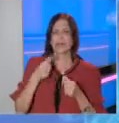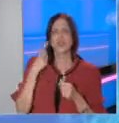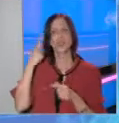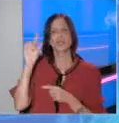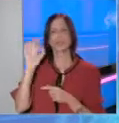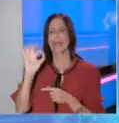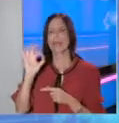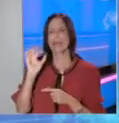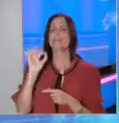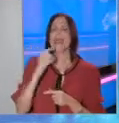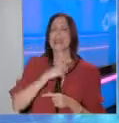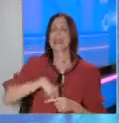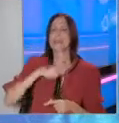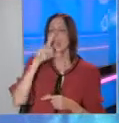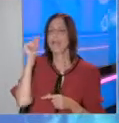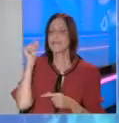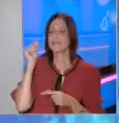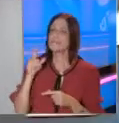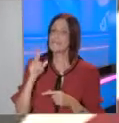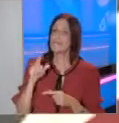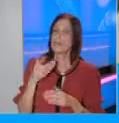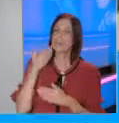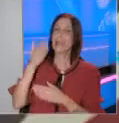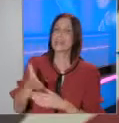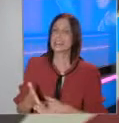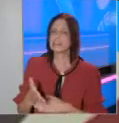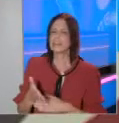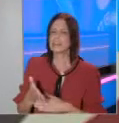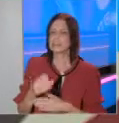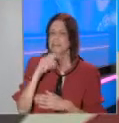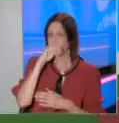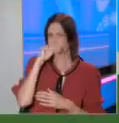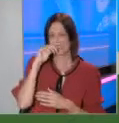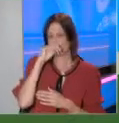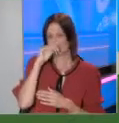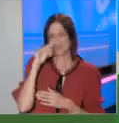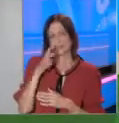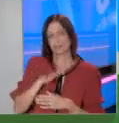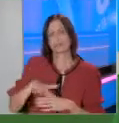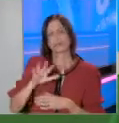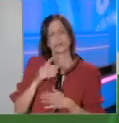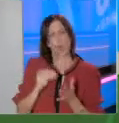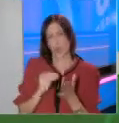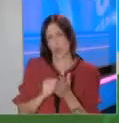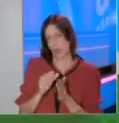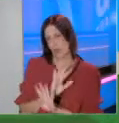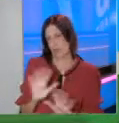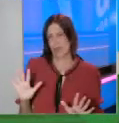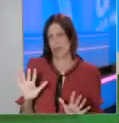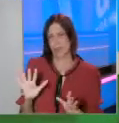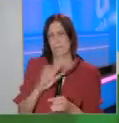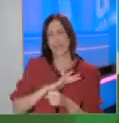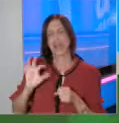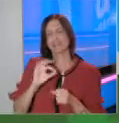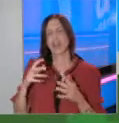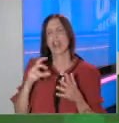שלכם בעיריית תל אביב, על כך שבעצם אתם נכנסים לתוך אותו מערך שעדיין לא קיים, בטח לא באופן מלא, של